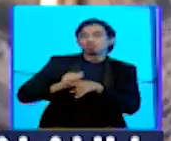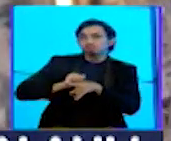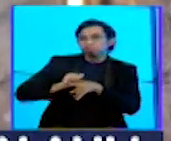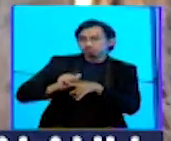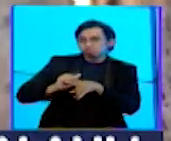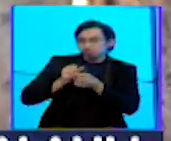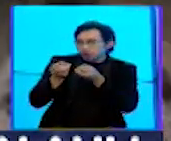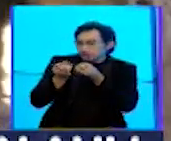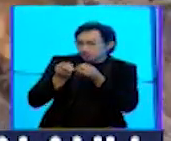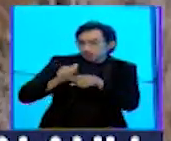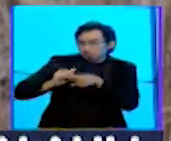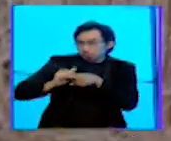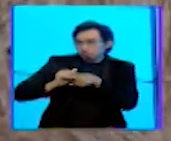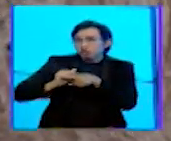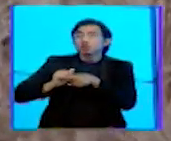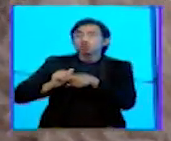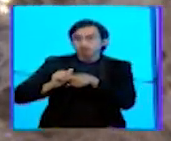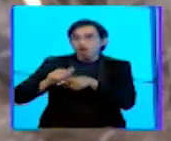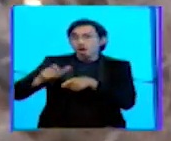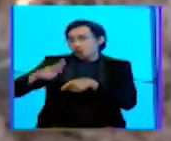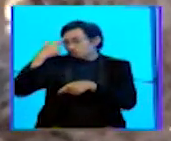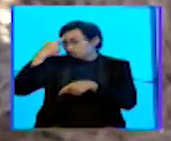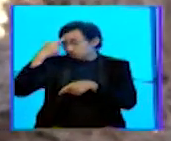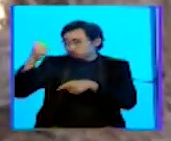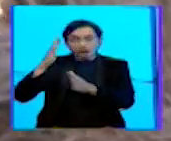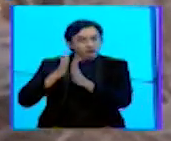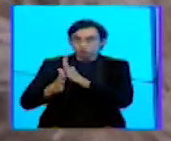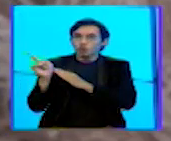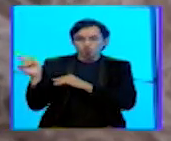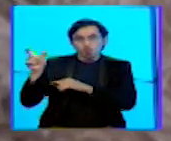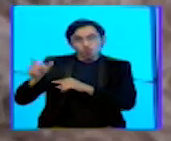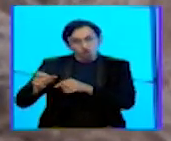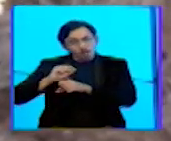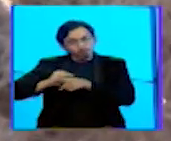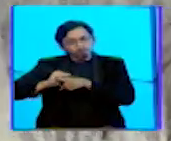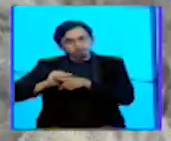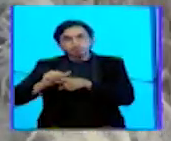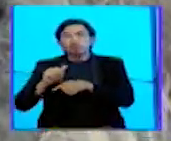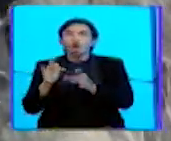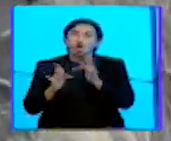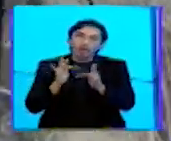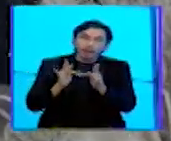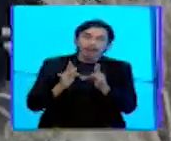langsung oleh para praktisi dan ahli dalam rangkaian workshop online dan offline. Tim Liputan iNews melaporkan.